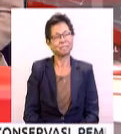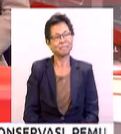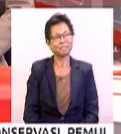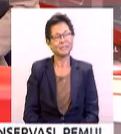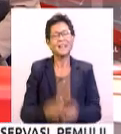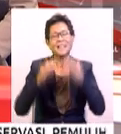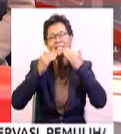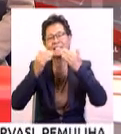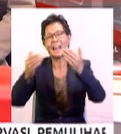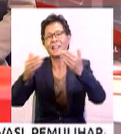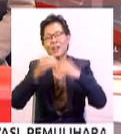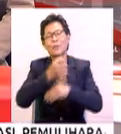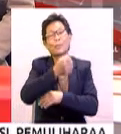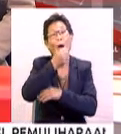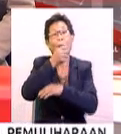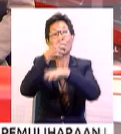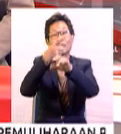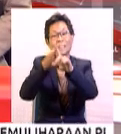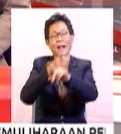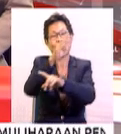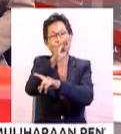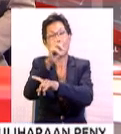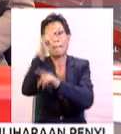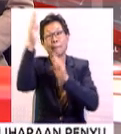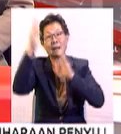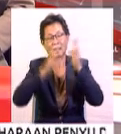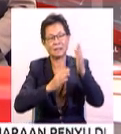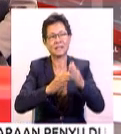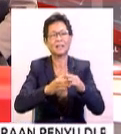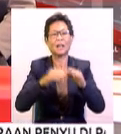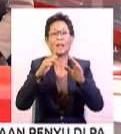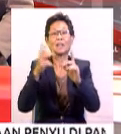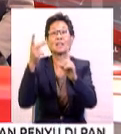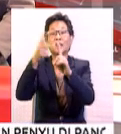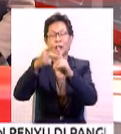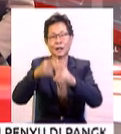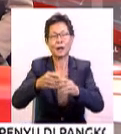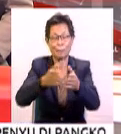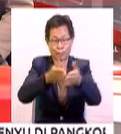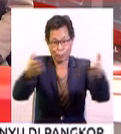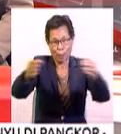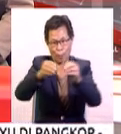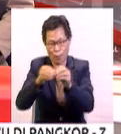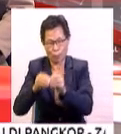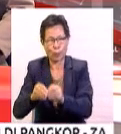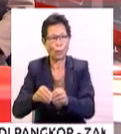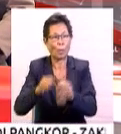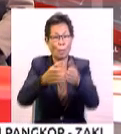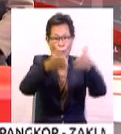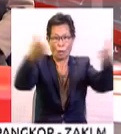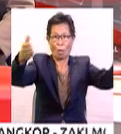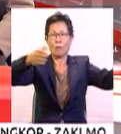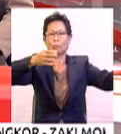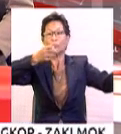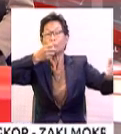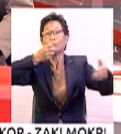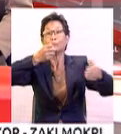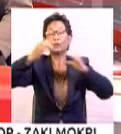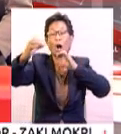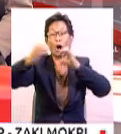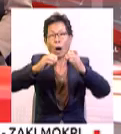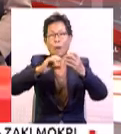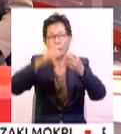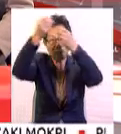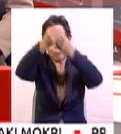Baik, terima kasih rakan menyampai di Met Malaysia ke perkembangan selanjutnya. Media berperanan sebagai jurucakap dalam memberi maklumat yang